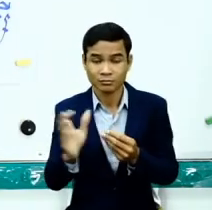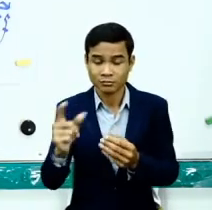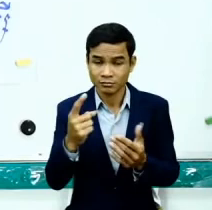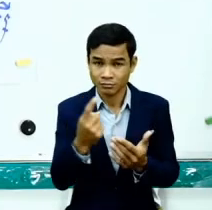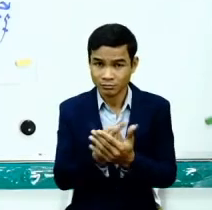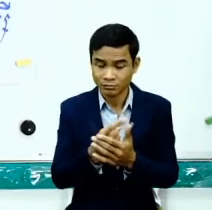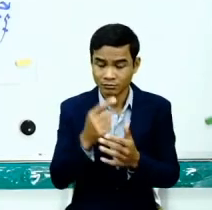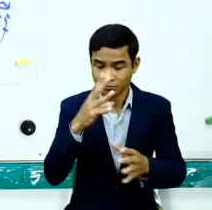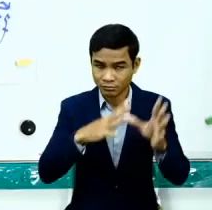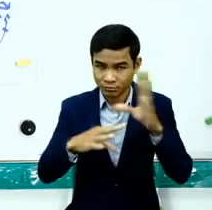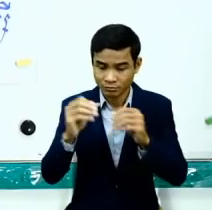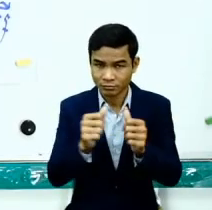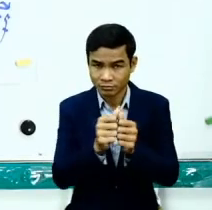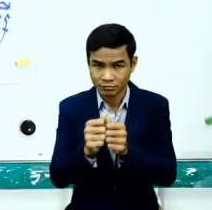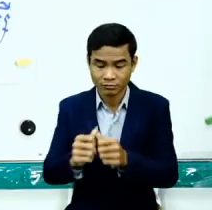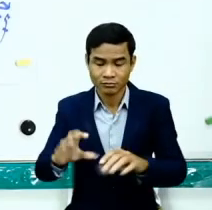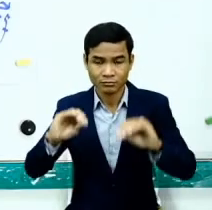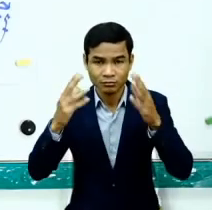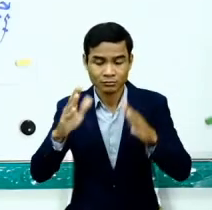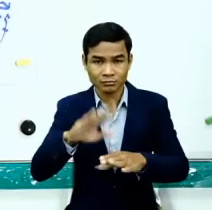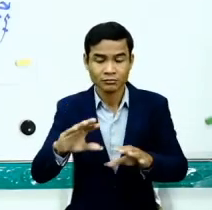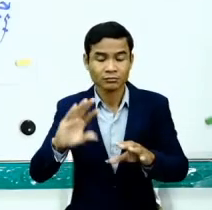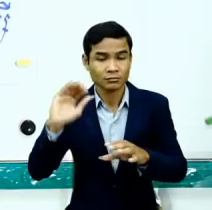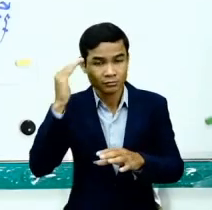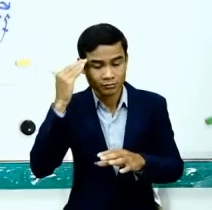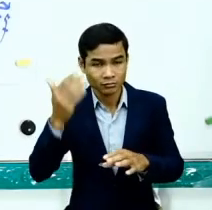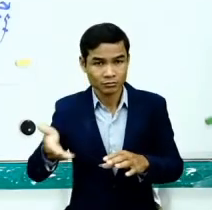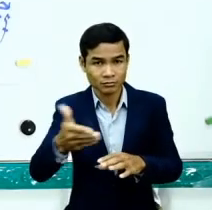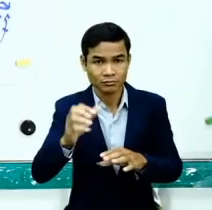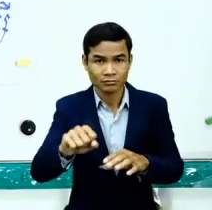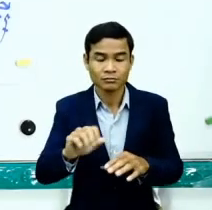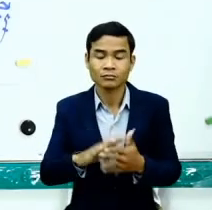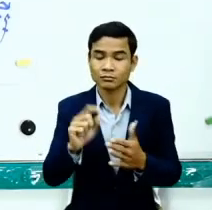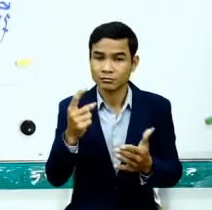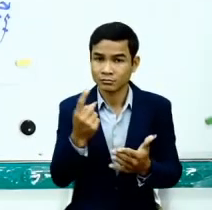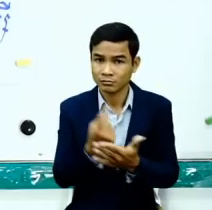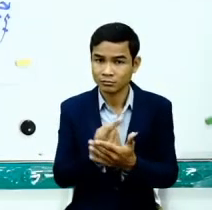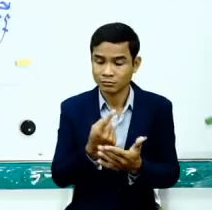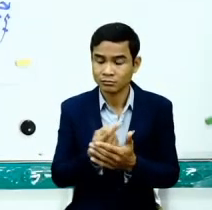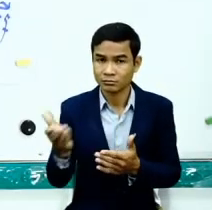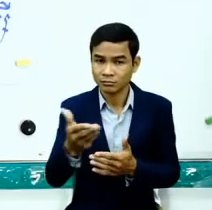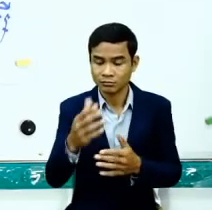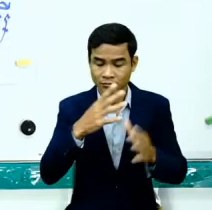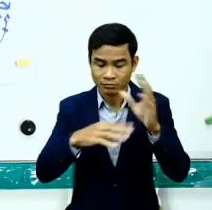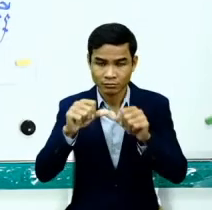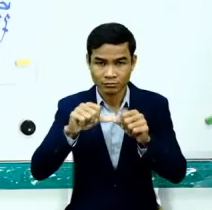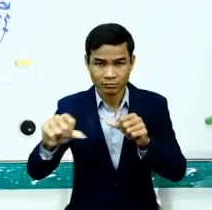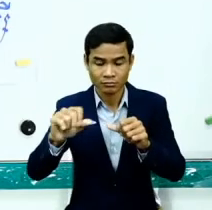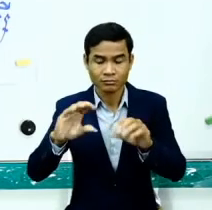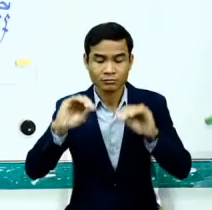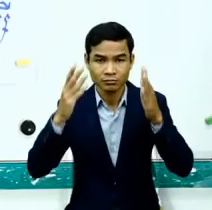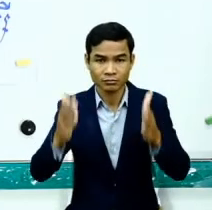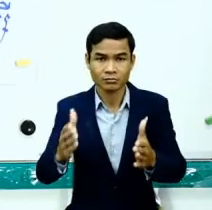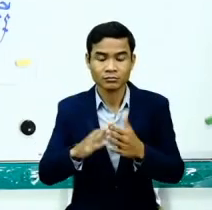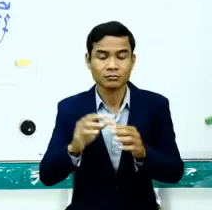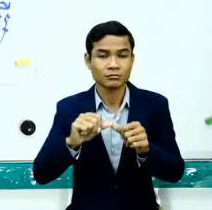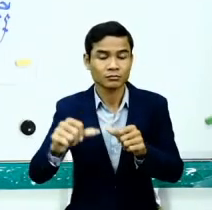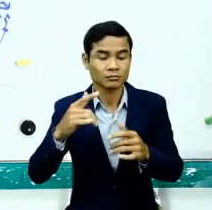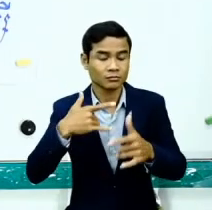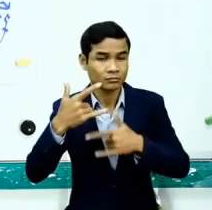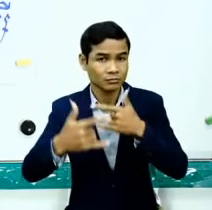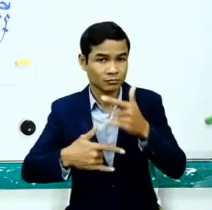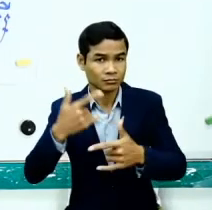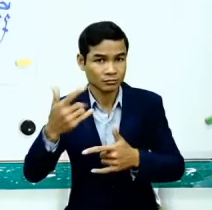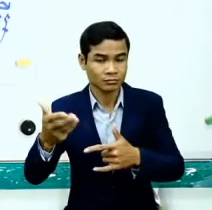ban chỗ rùm riêng chỉ muốn nè kêu nè ngày ní nè kêu sừng cầm thà con từng ạc ní nâng chỗ rùm chà riết bàn to chỉ muốn nè kêu nè ngày bàn to bàn to tiệt